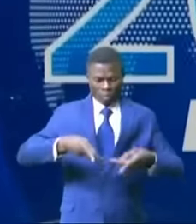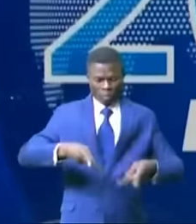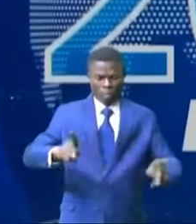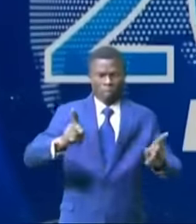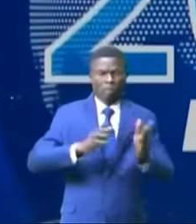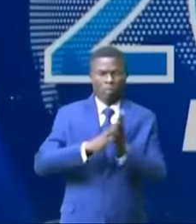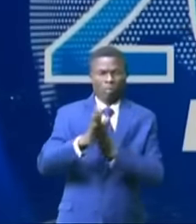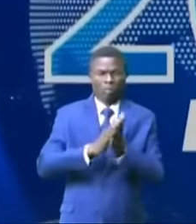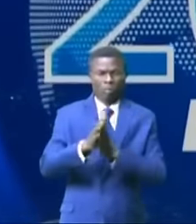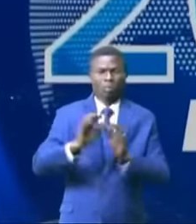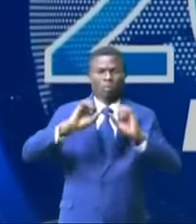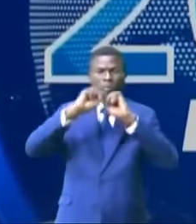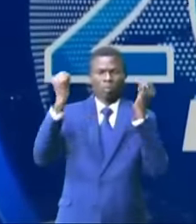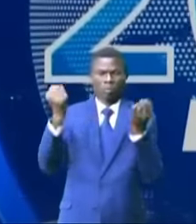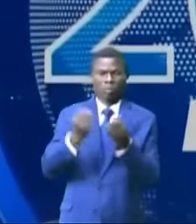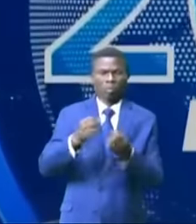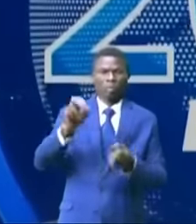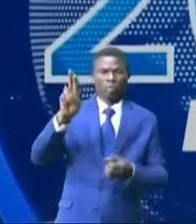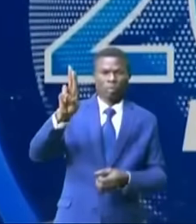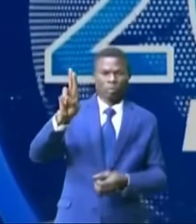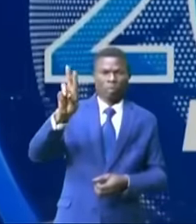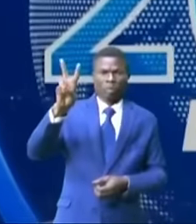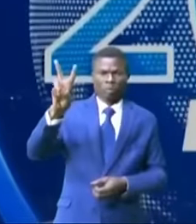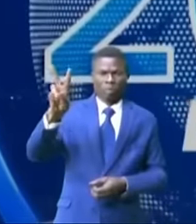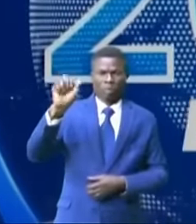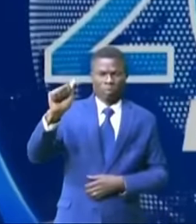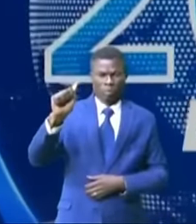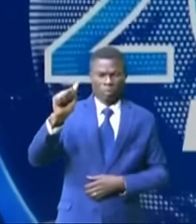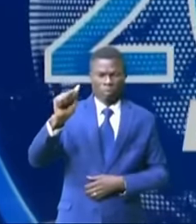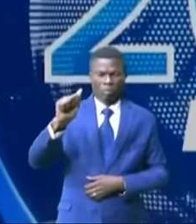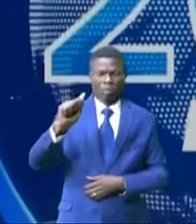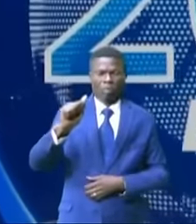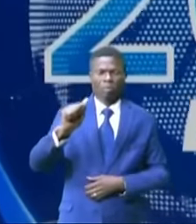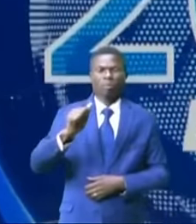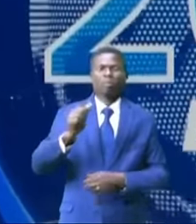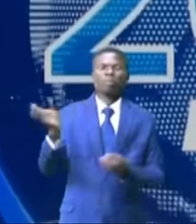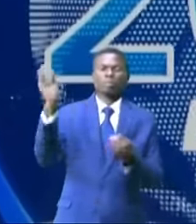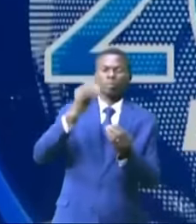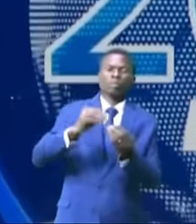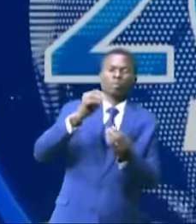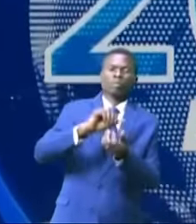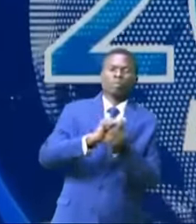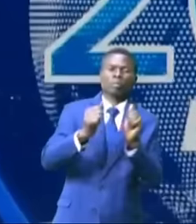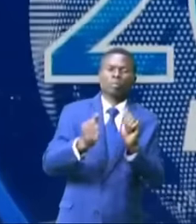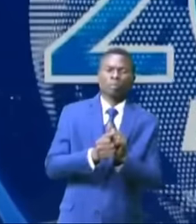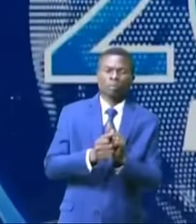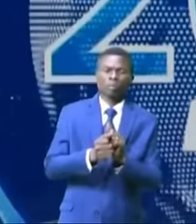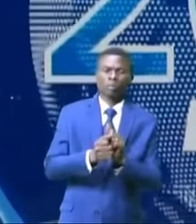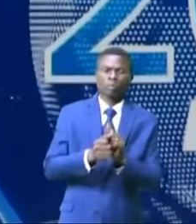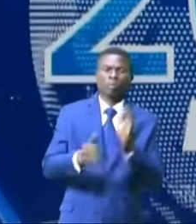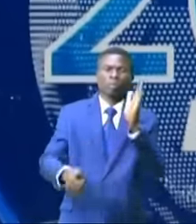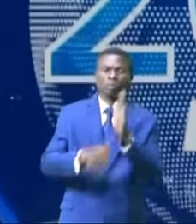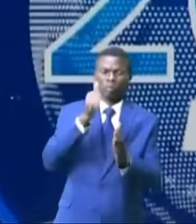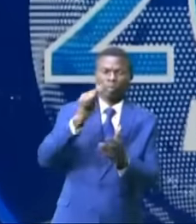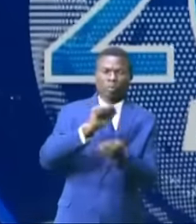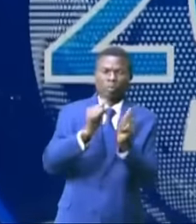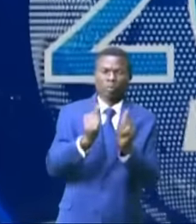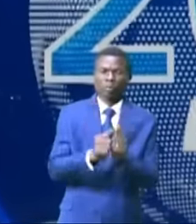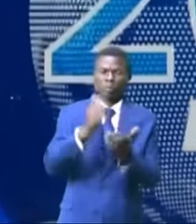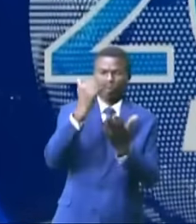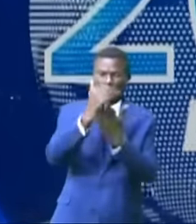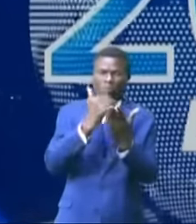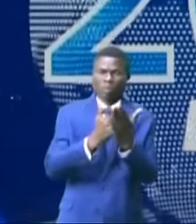concernée de la RVASA à des ajustements sur les zones, les 11 points recensés